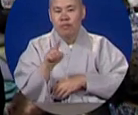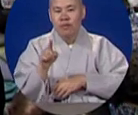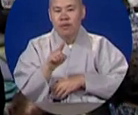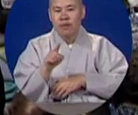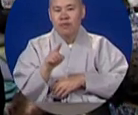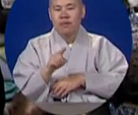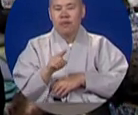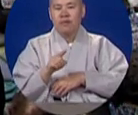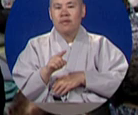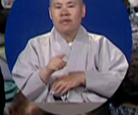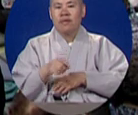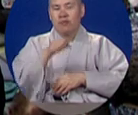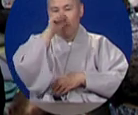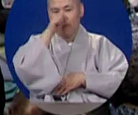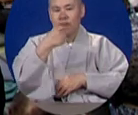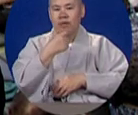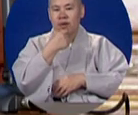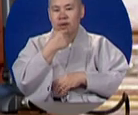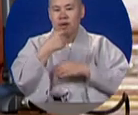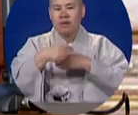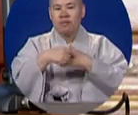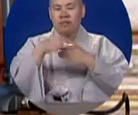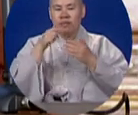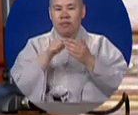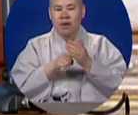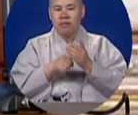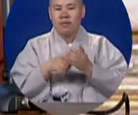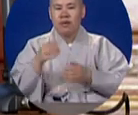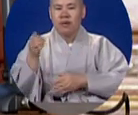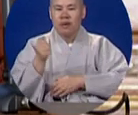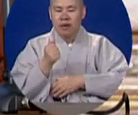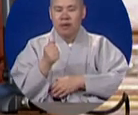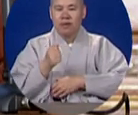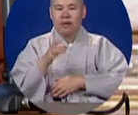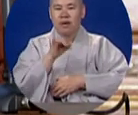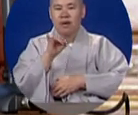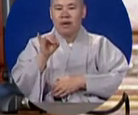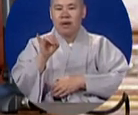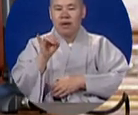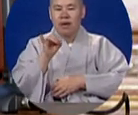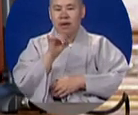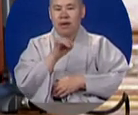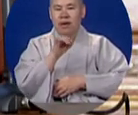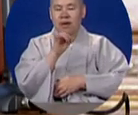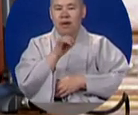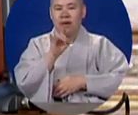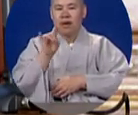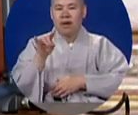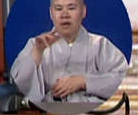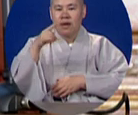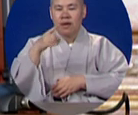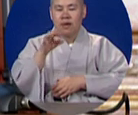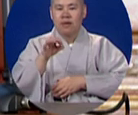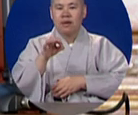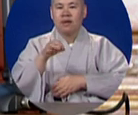좋아하고 싫어하는 마음을 일으키는 게 머무는 겁니다 애정심이에요 애정심